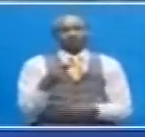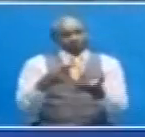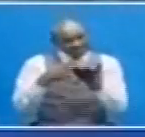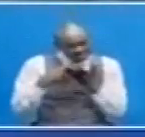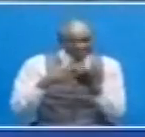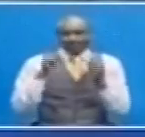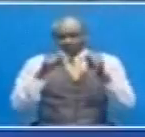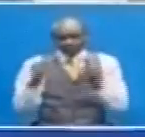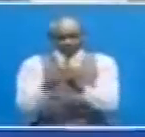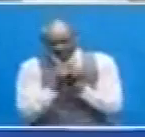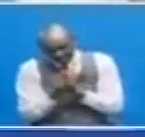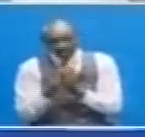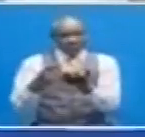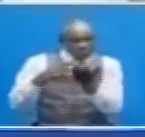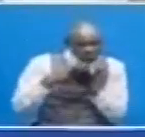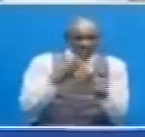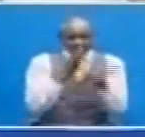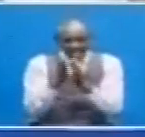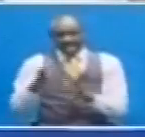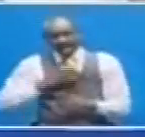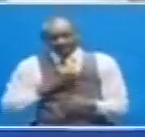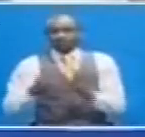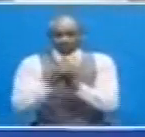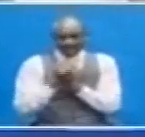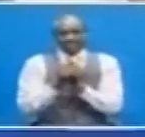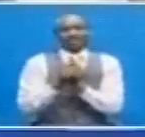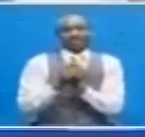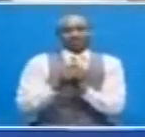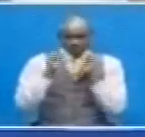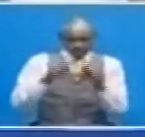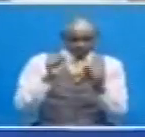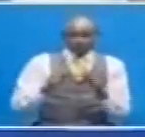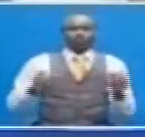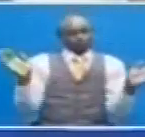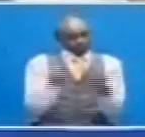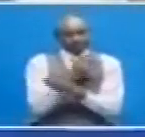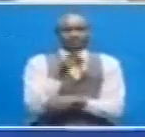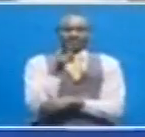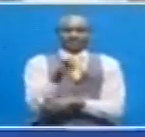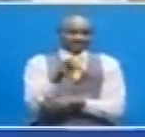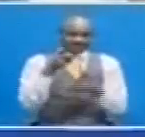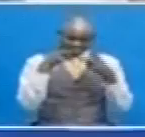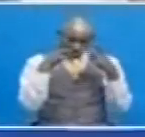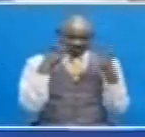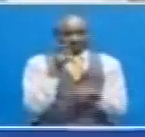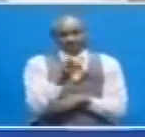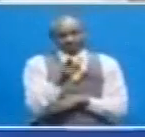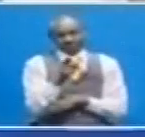kujadiliana pamoja na tuwe na mipangilio sambamba ya kuweza kupigana na hawa